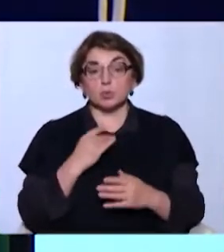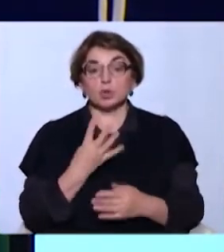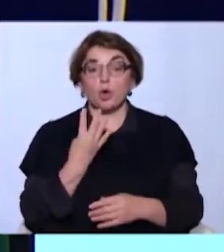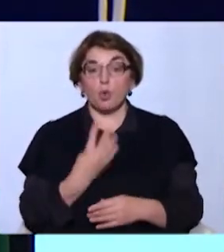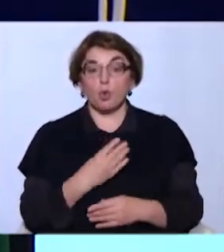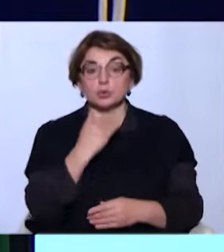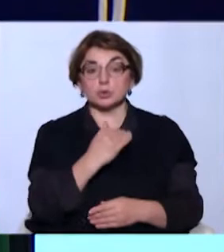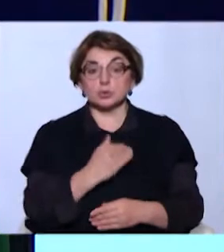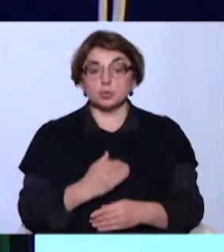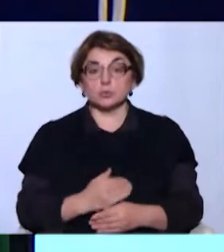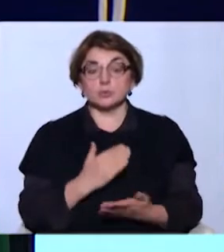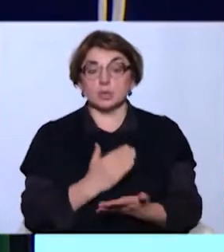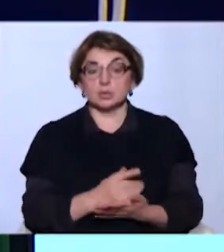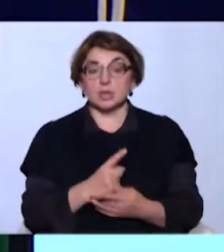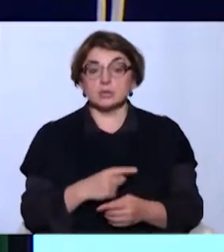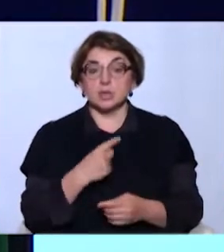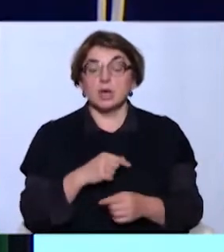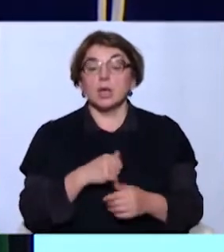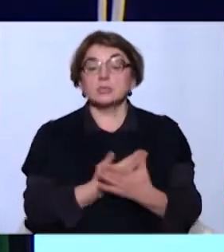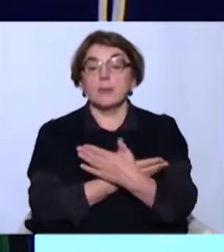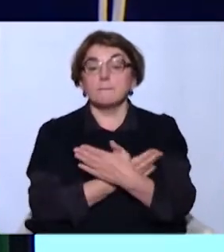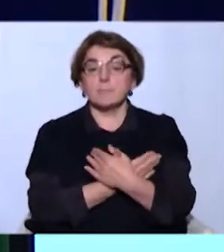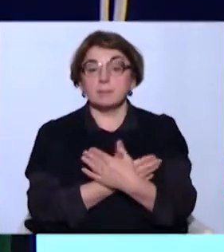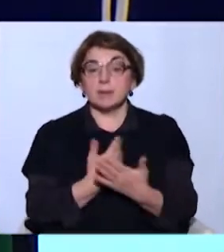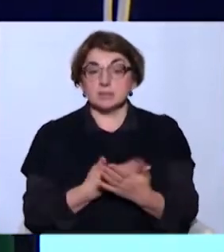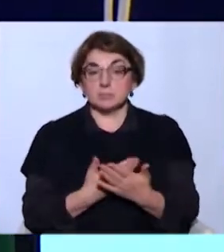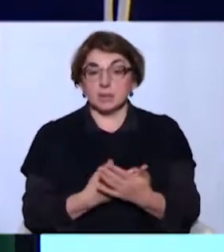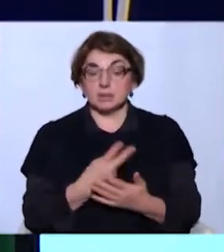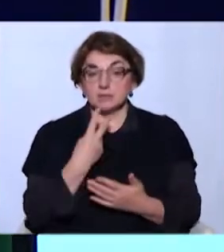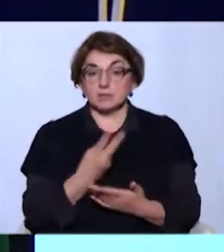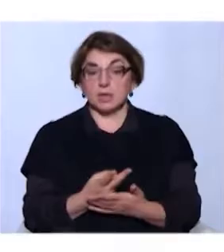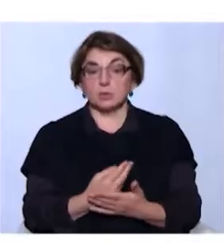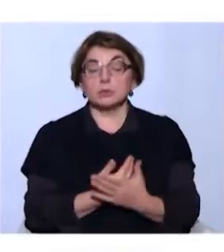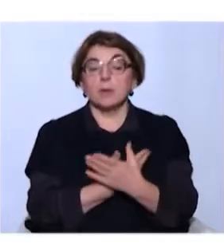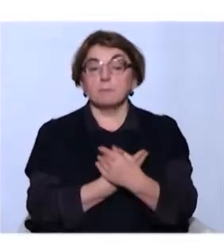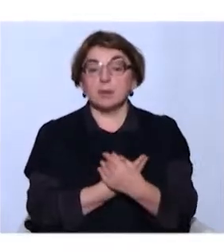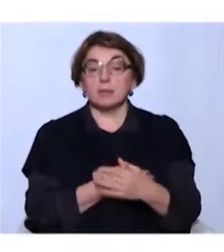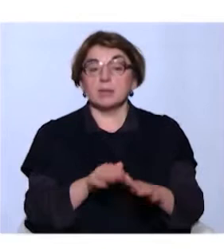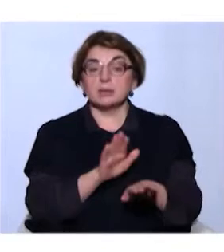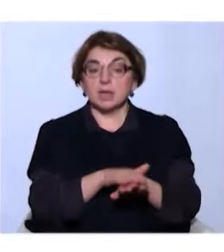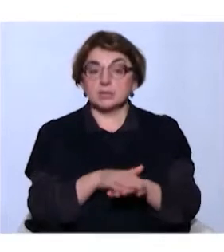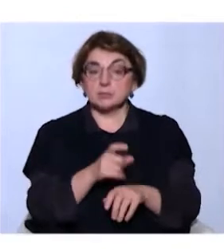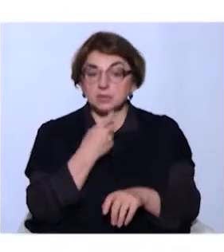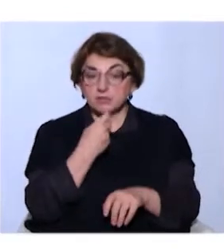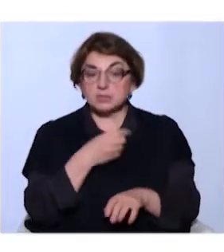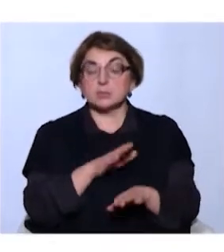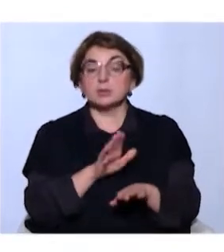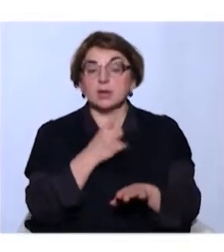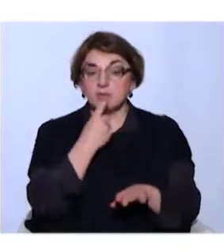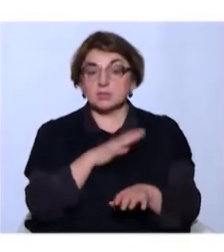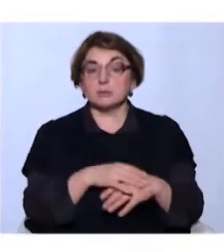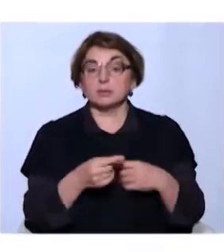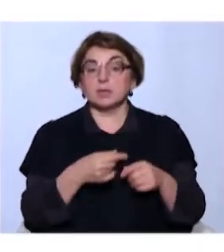სტადიას გაივლის, და ეს განვიხილოთ პეპელას მაგალითზე. პეპელატებს კვერცხებს, კვერცხებიდან იჩეკებიან